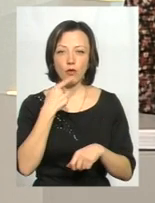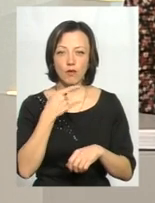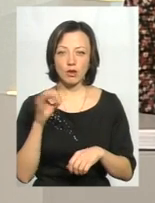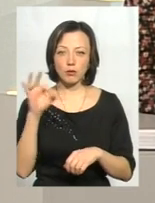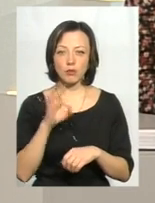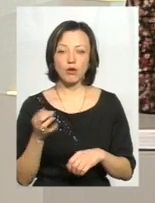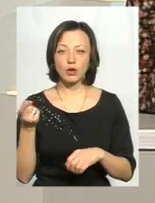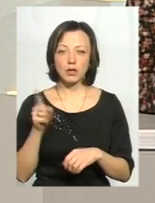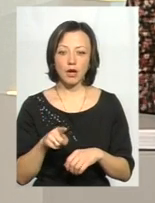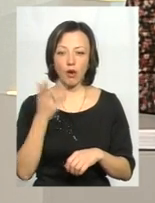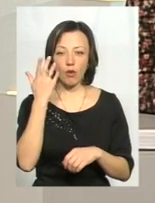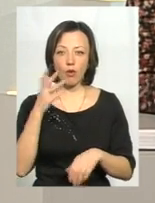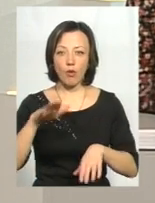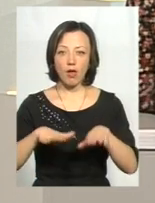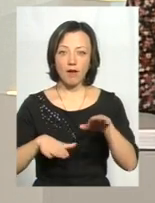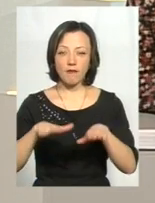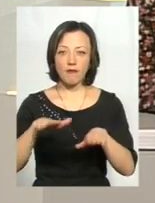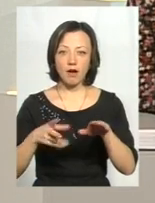що коливання